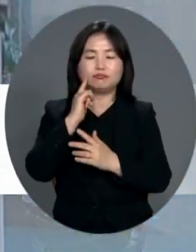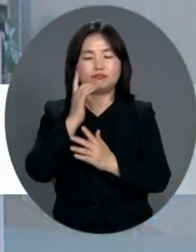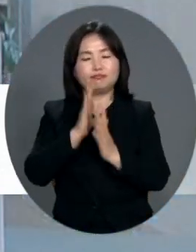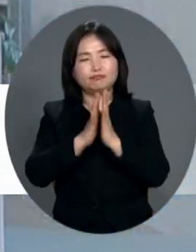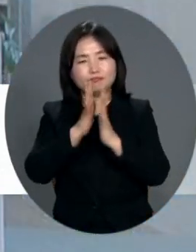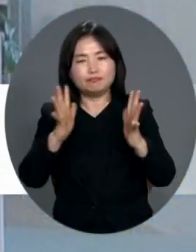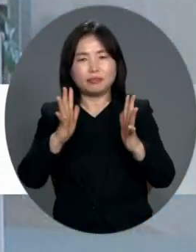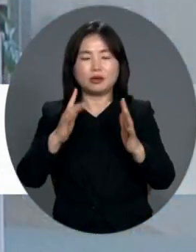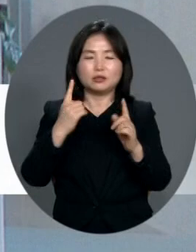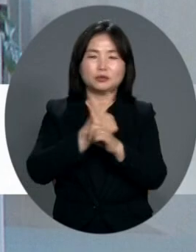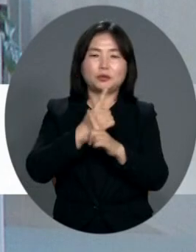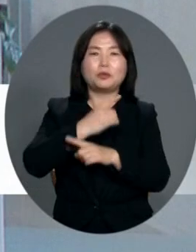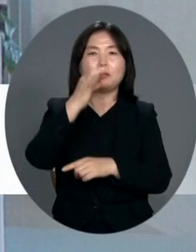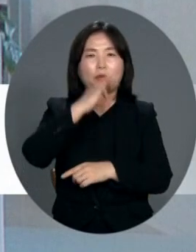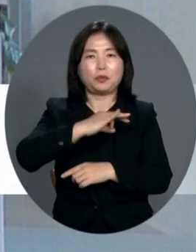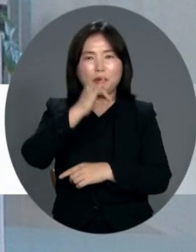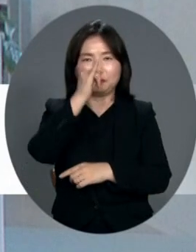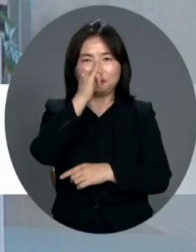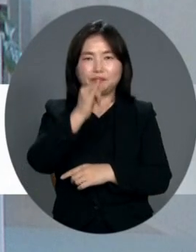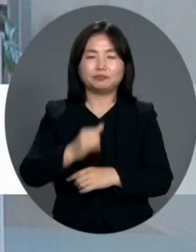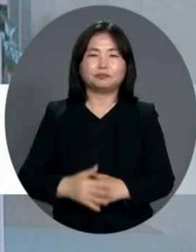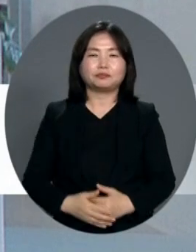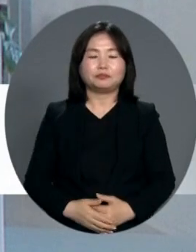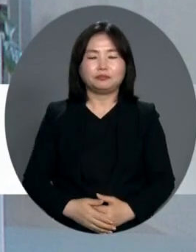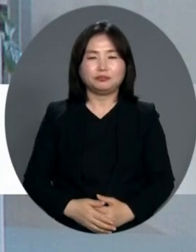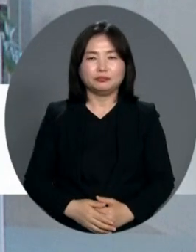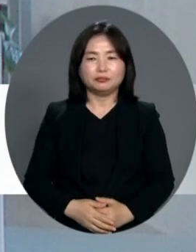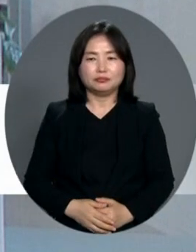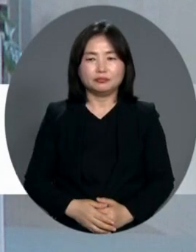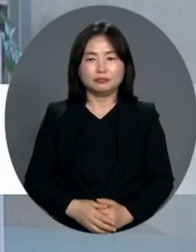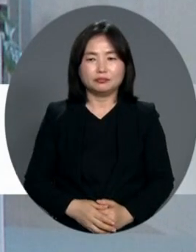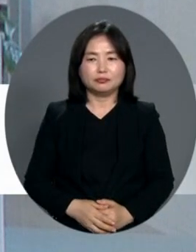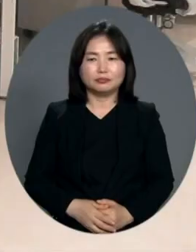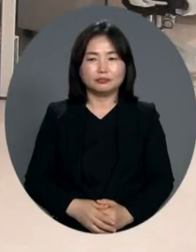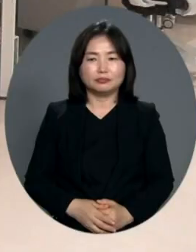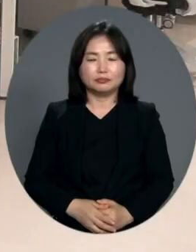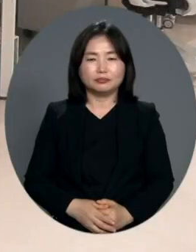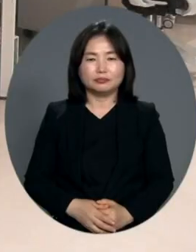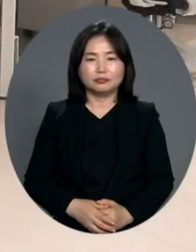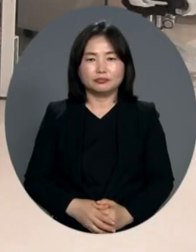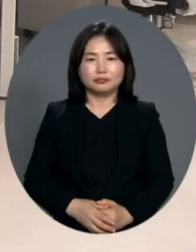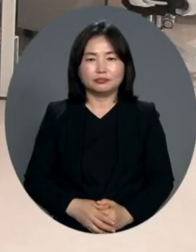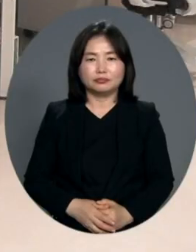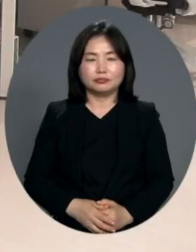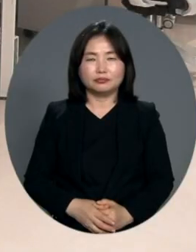꾸며서 치유 효과까지 얻을 수 있다고 합니다. 김건엽 기자입니다.